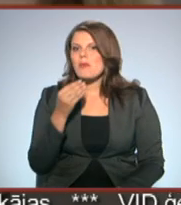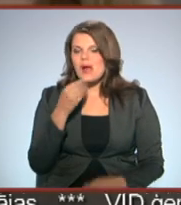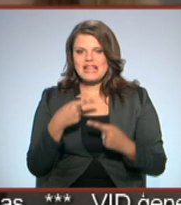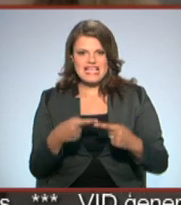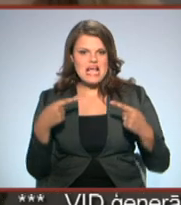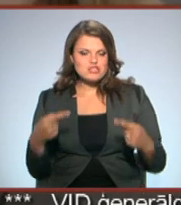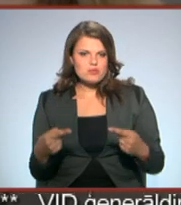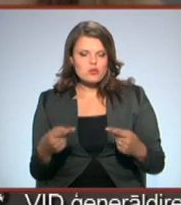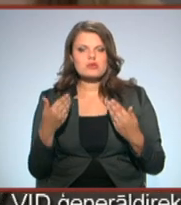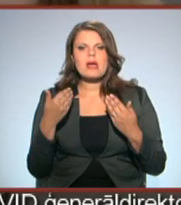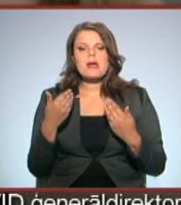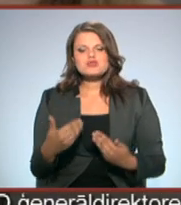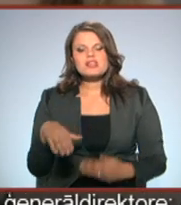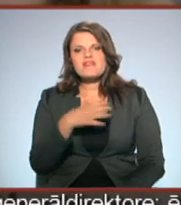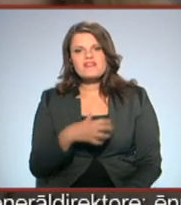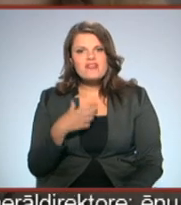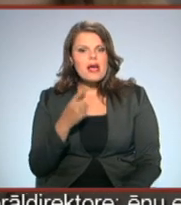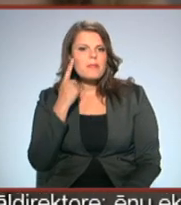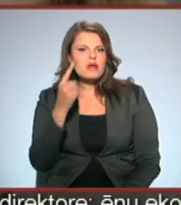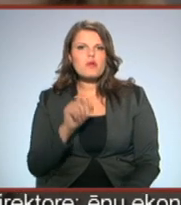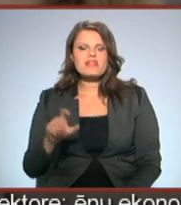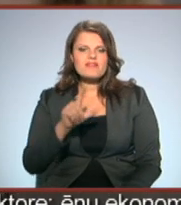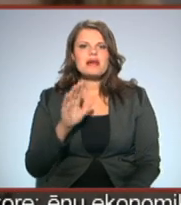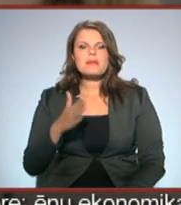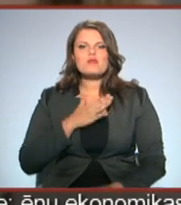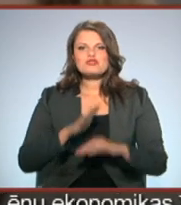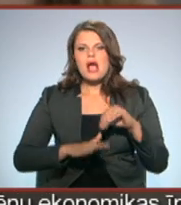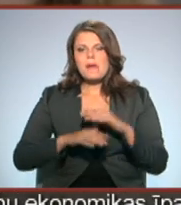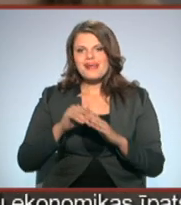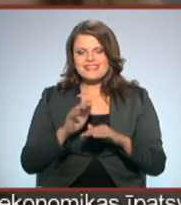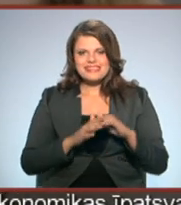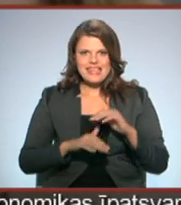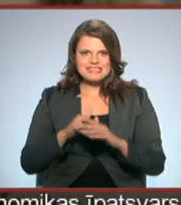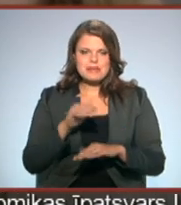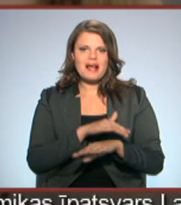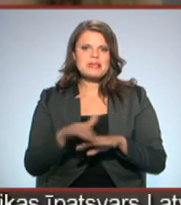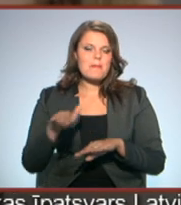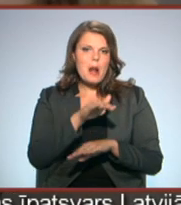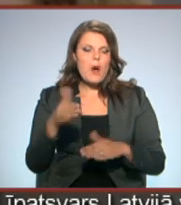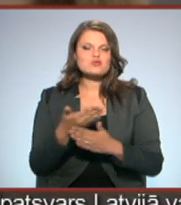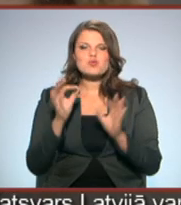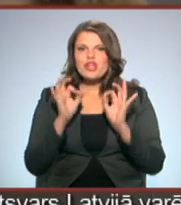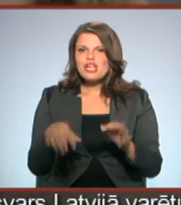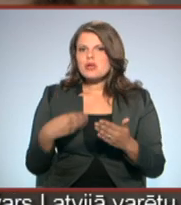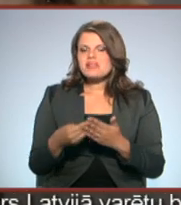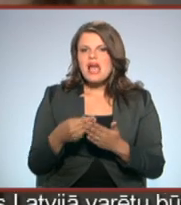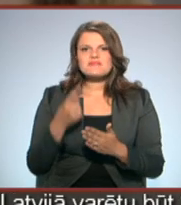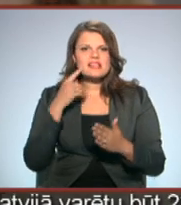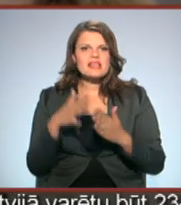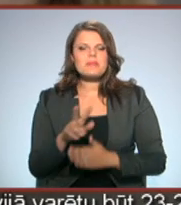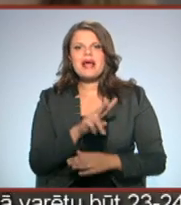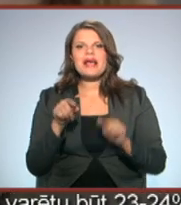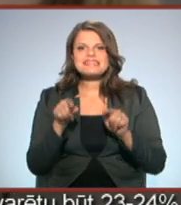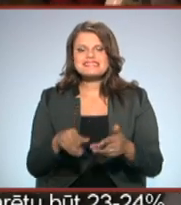kā mums šobrīd ir jāpiedomā, tas ir mūsu amatniecības stends, kur tiešām ir jāizvērtē un jāsaprot, kas tad ir